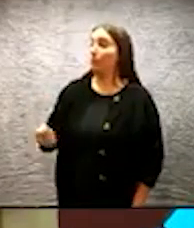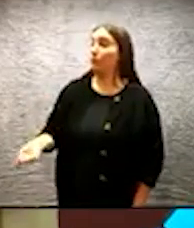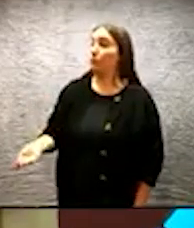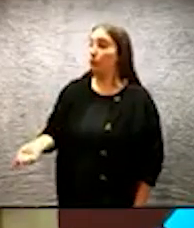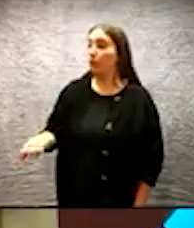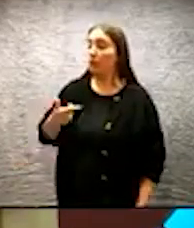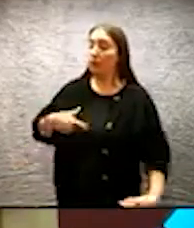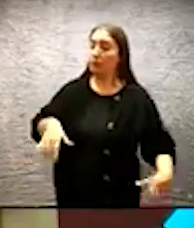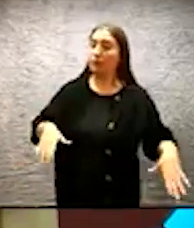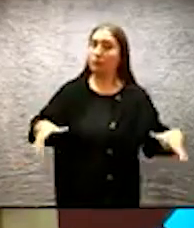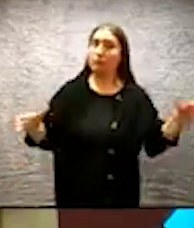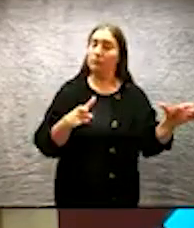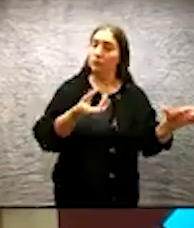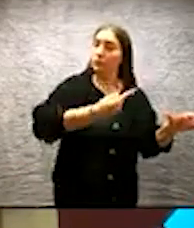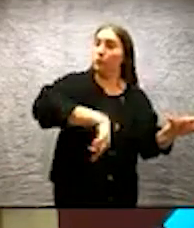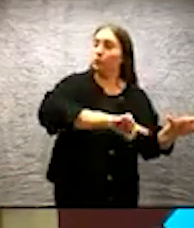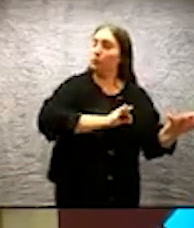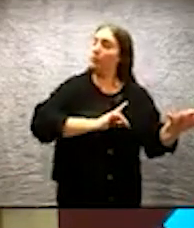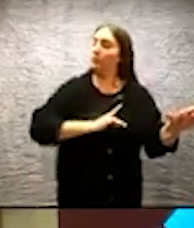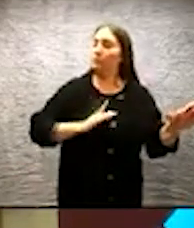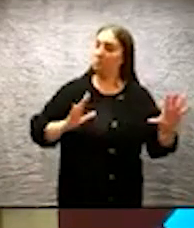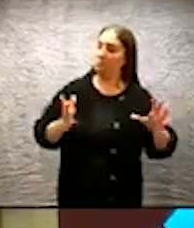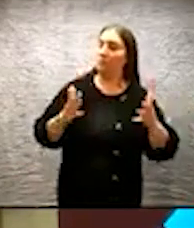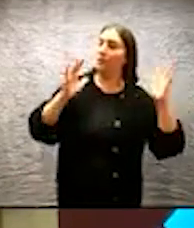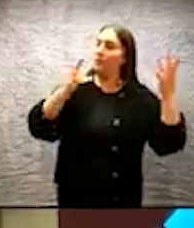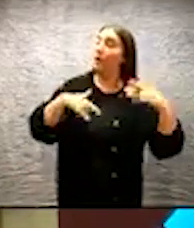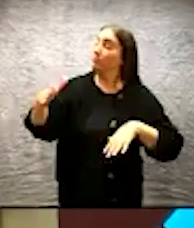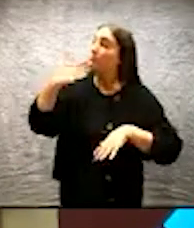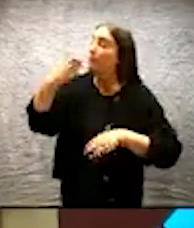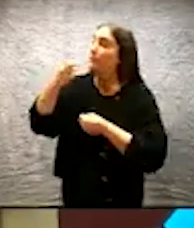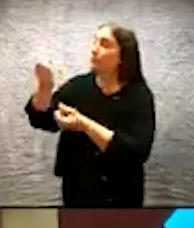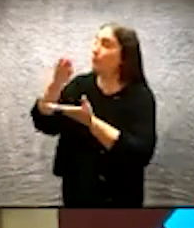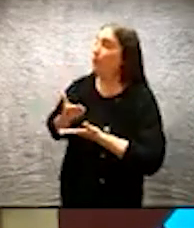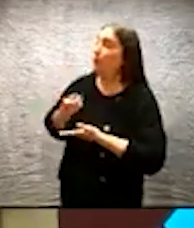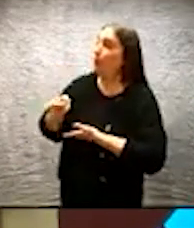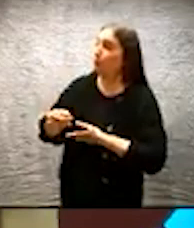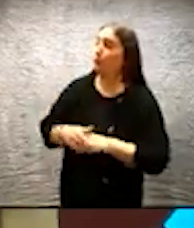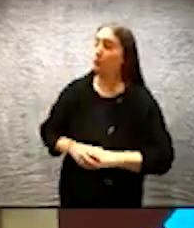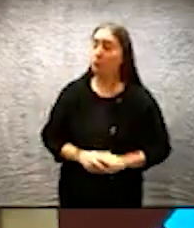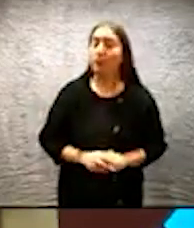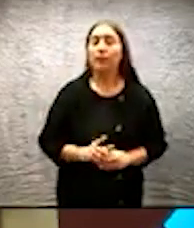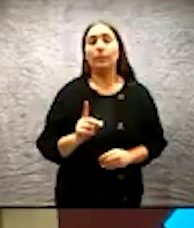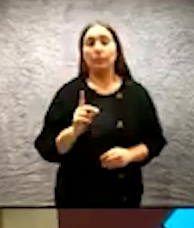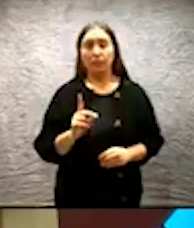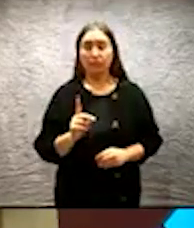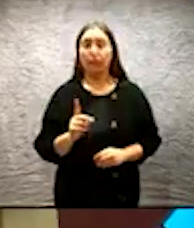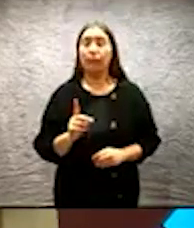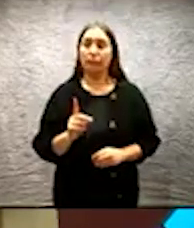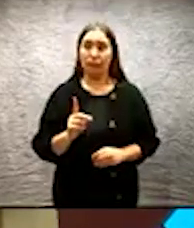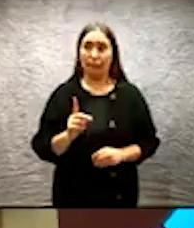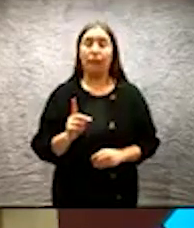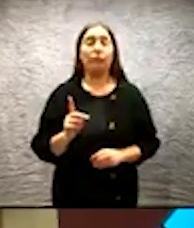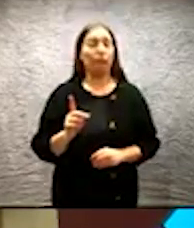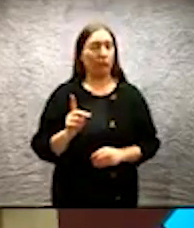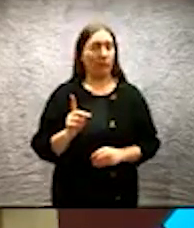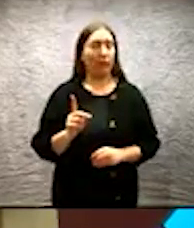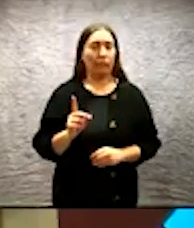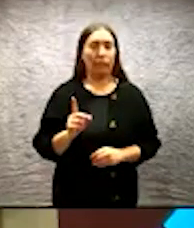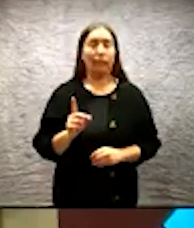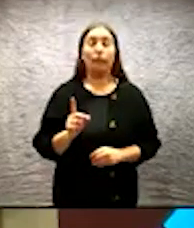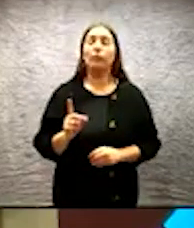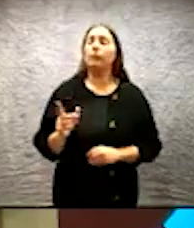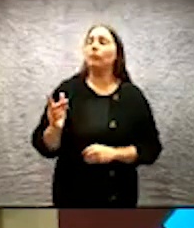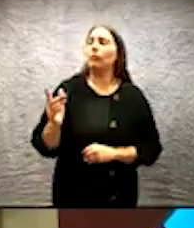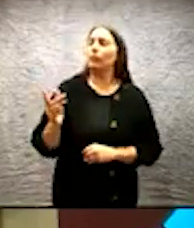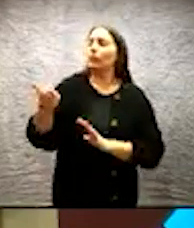félicitons de ce choix et nous vous remercions de cette proposition. Je tiens simplement à réitérer la demande que nous avions faite